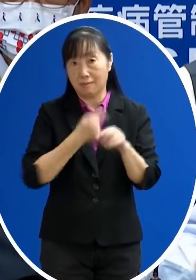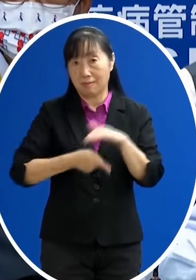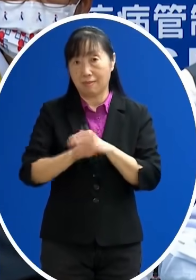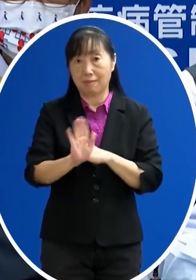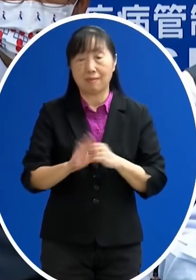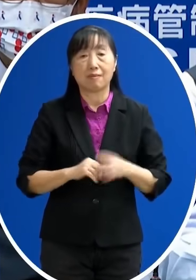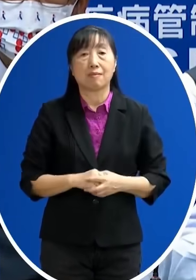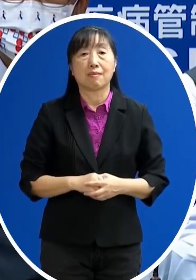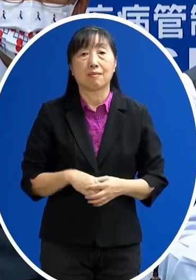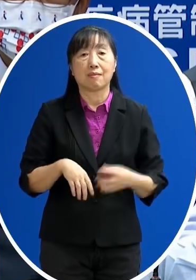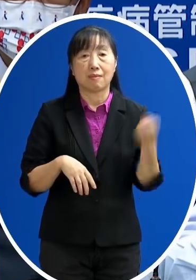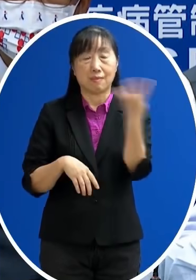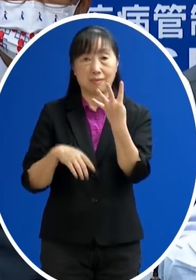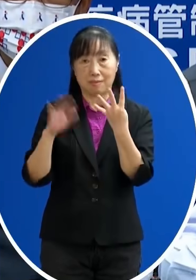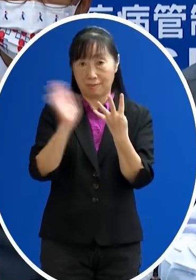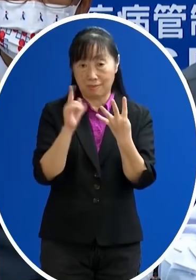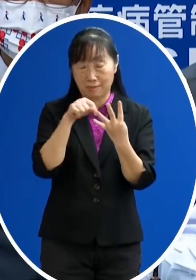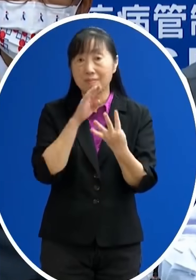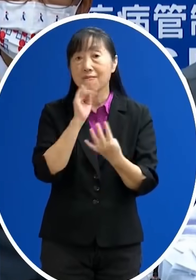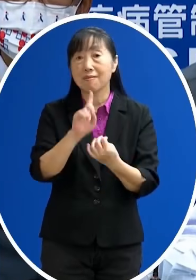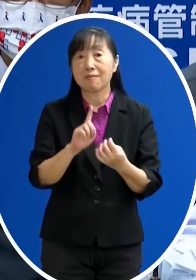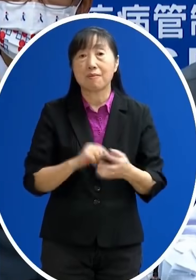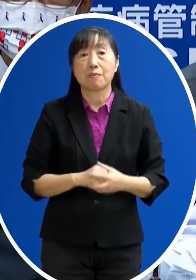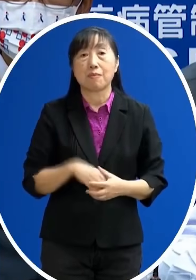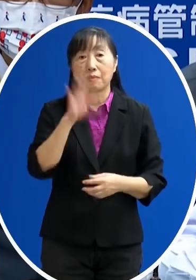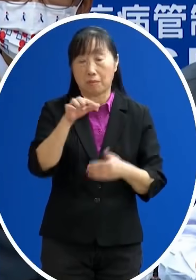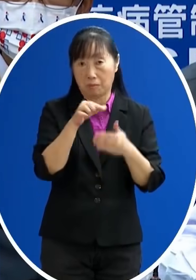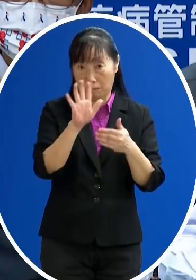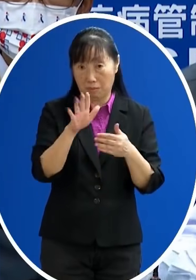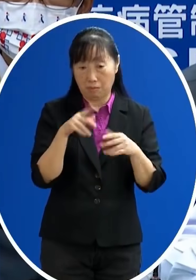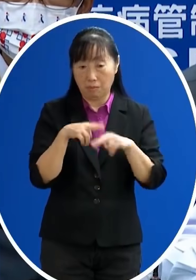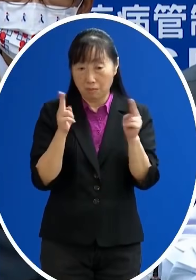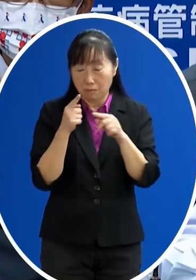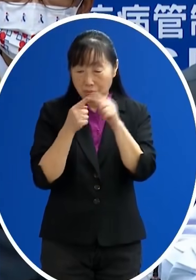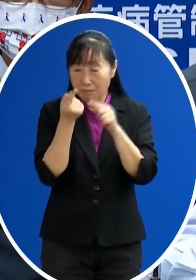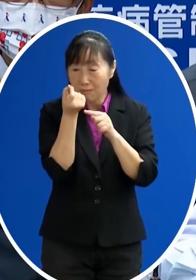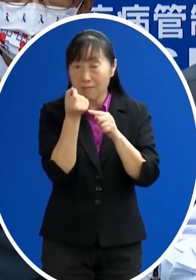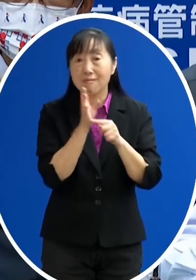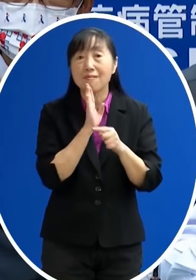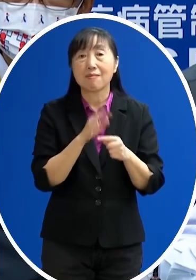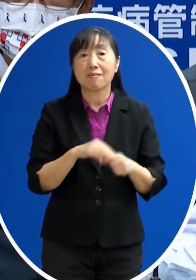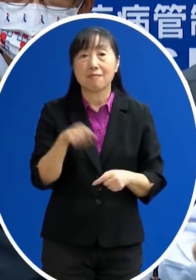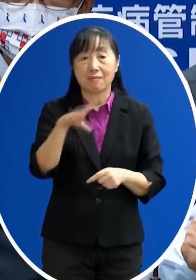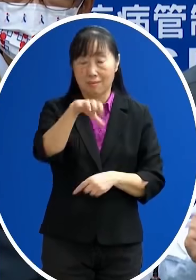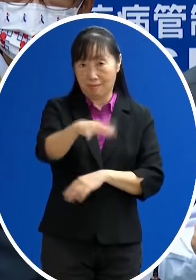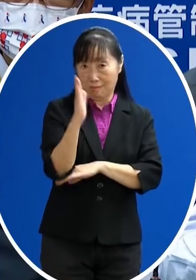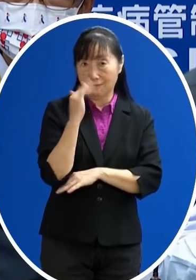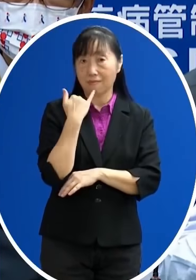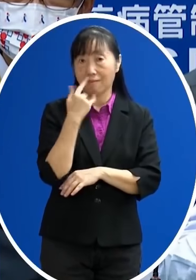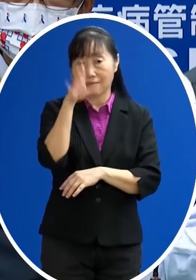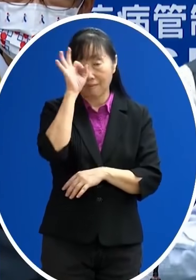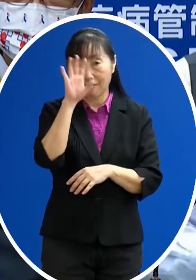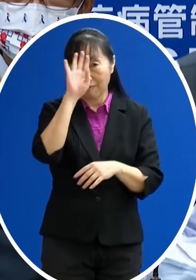那另外在适度松绑的措施里面哈，我们是有条件的松绑。那地方政府可以根据防